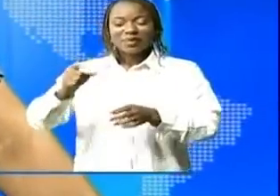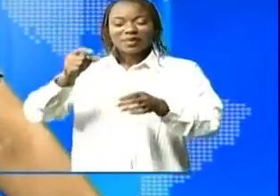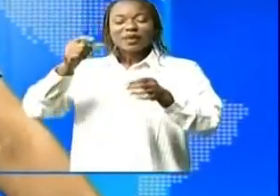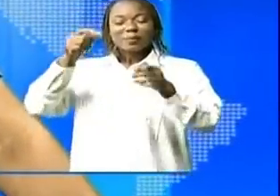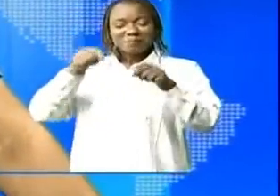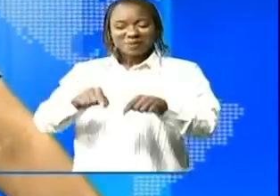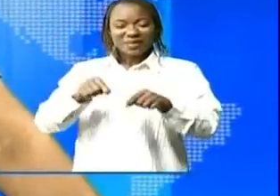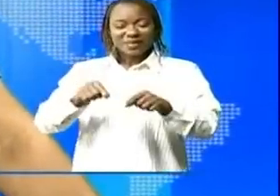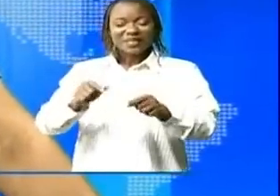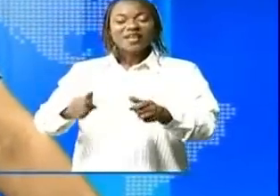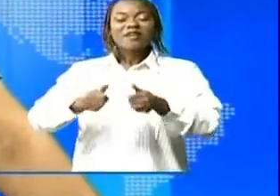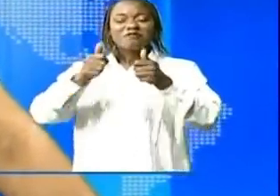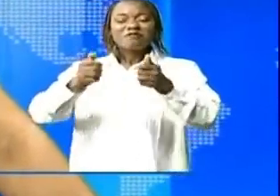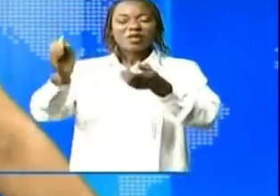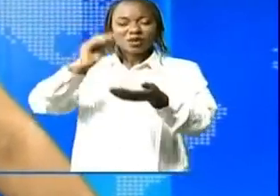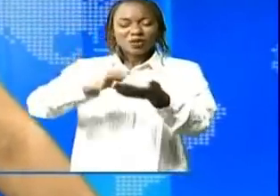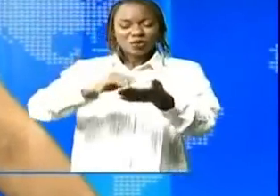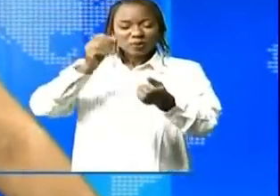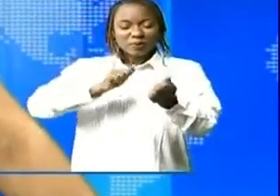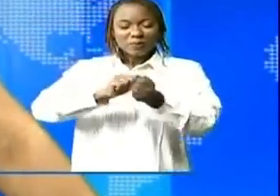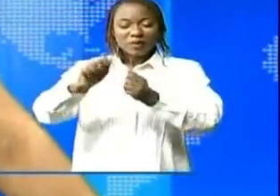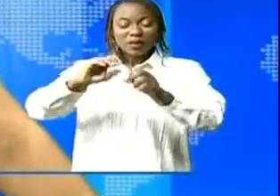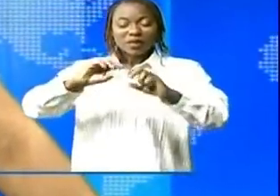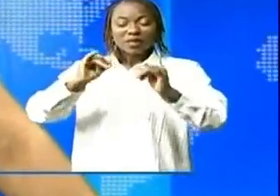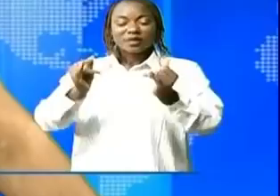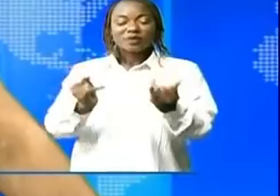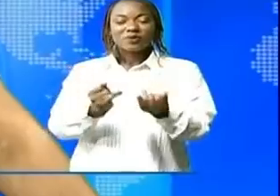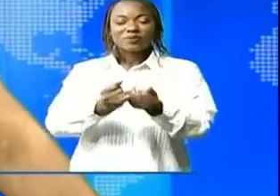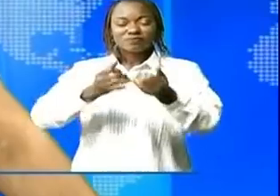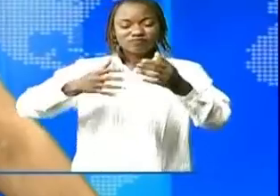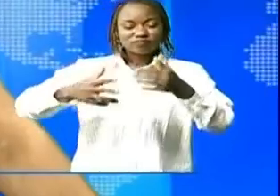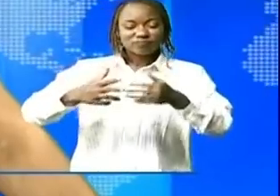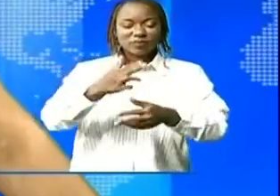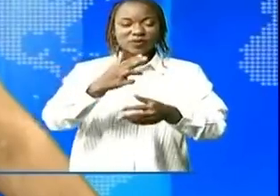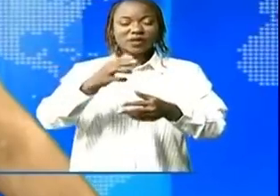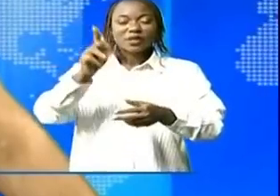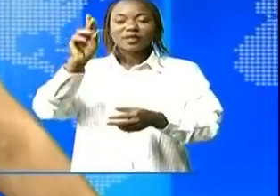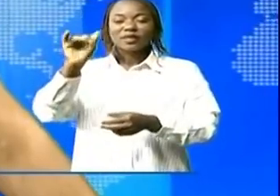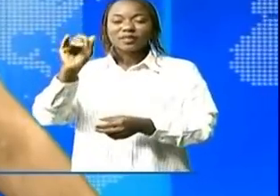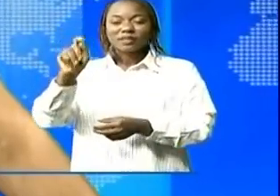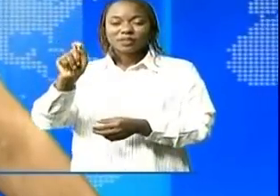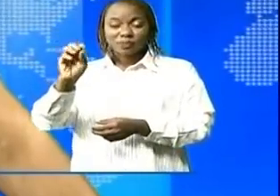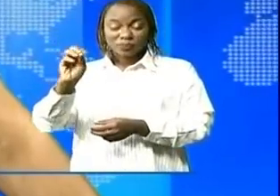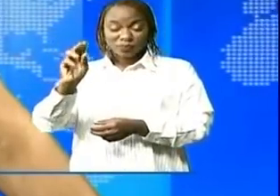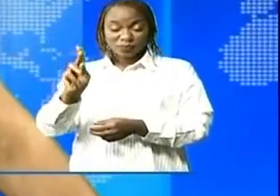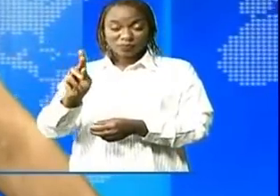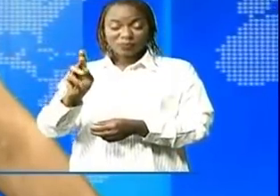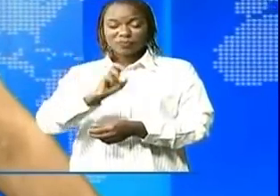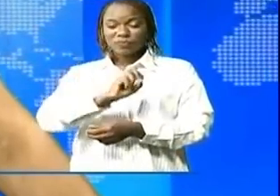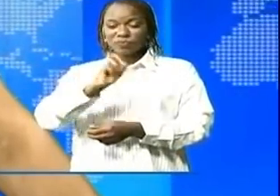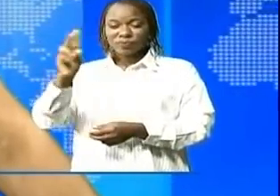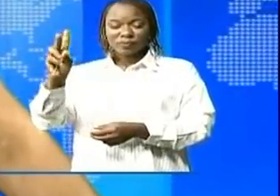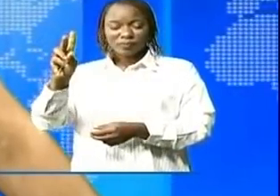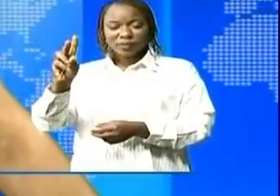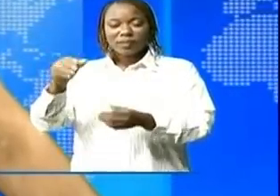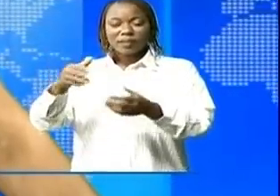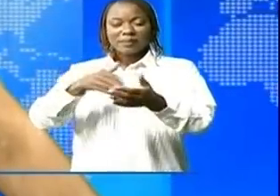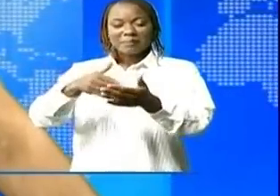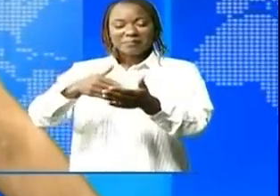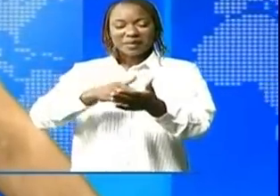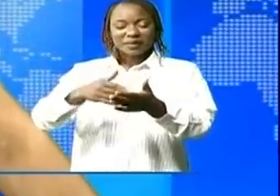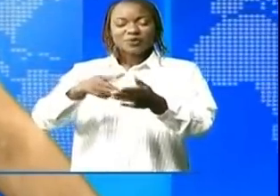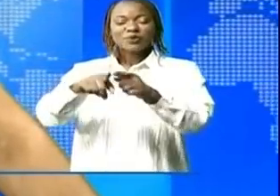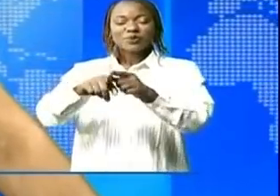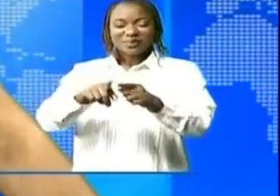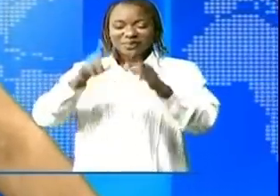une seconde vie grâce à l'inauguration de l'usine de recyclage Kintoko Okeplast. Le ruban symbolique a été coupé par